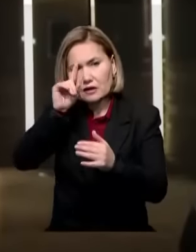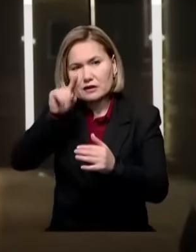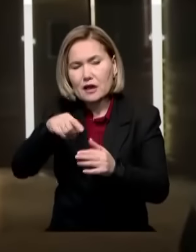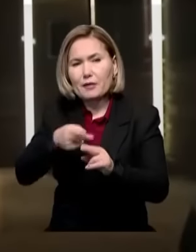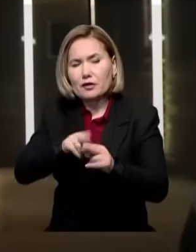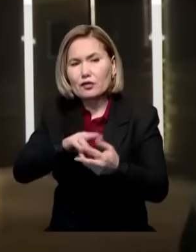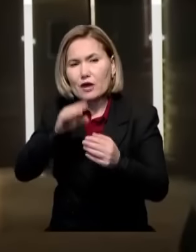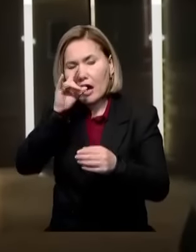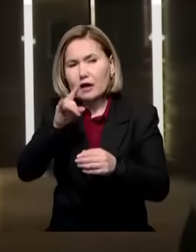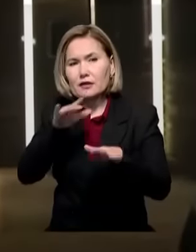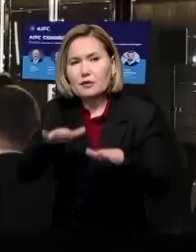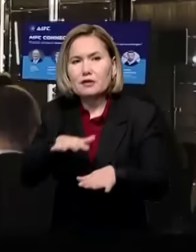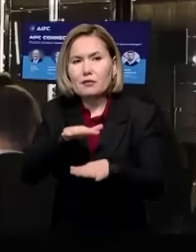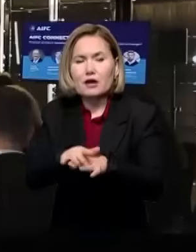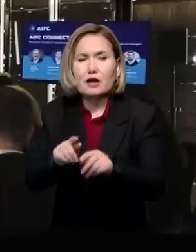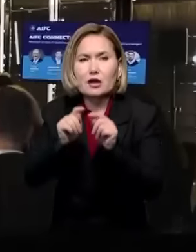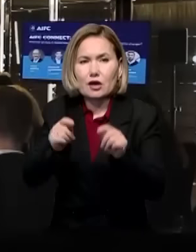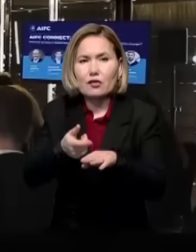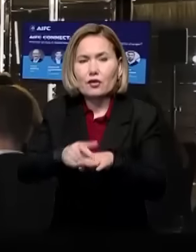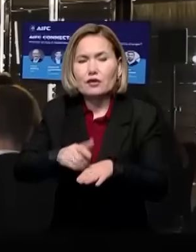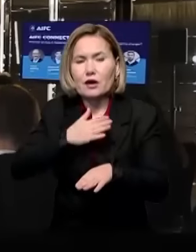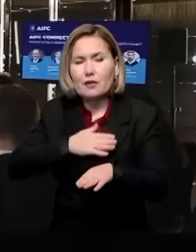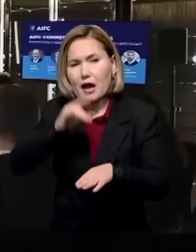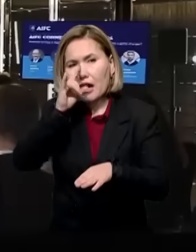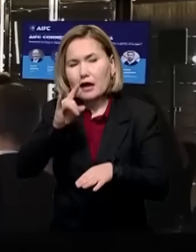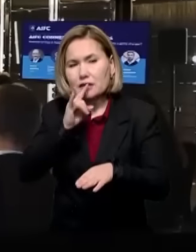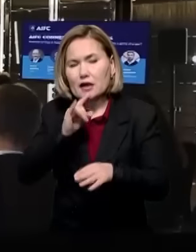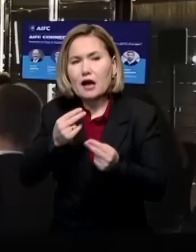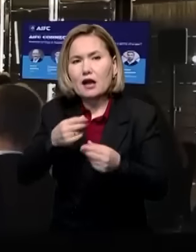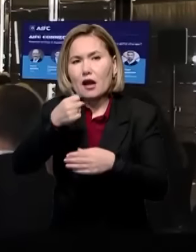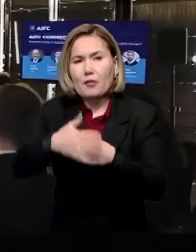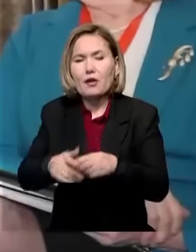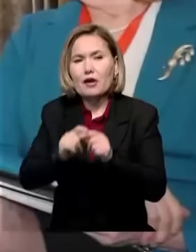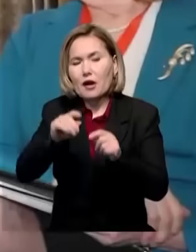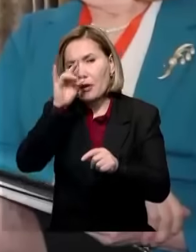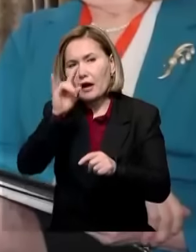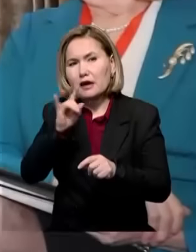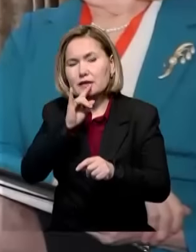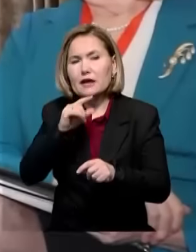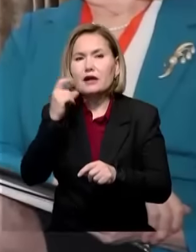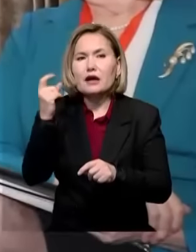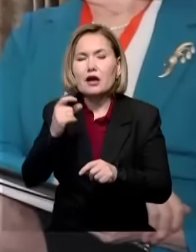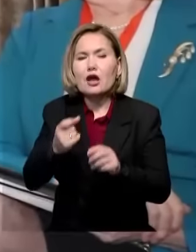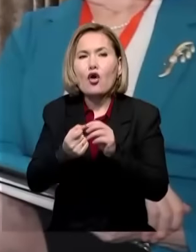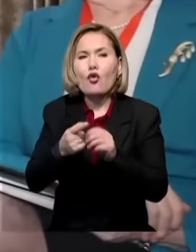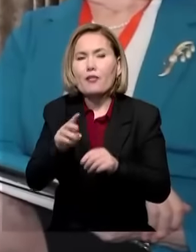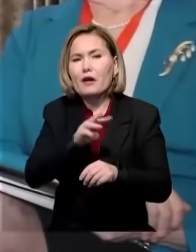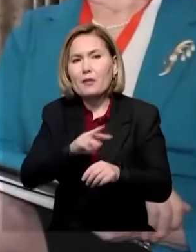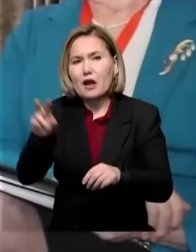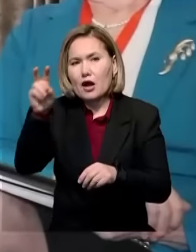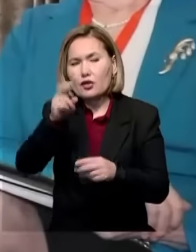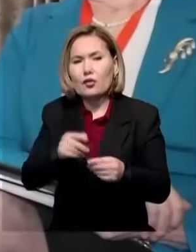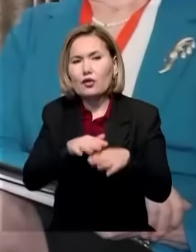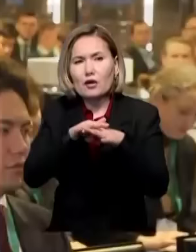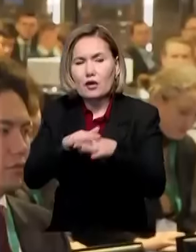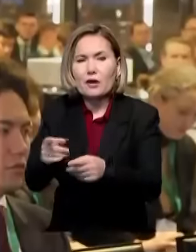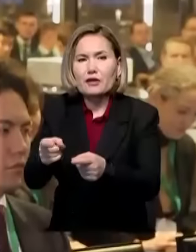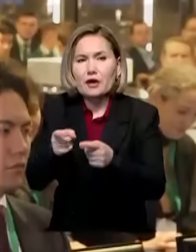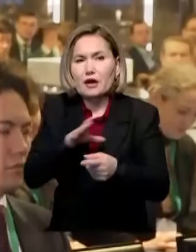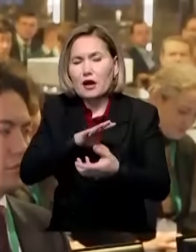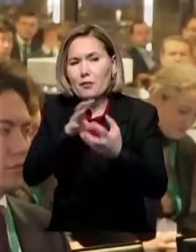тапқанымызға өте қуаныштымыз. Астана халықаралық қаржы орталығы ашылғалы бері Қазақстан экономикасына 11 миллиард долларға жуық қаражат